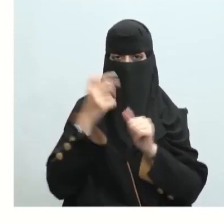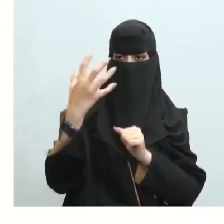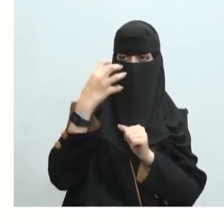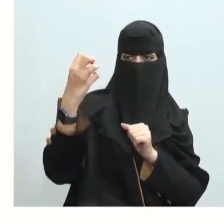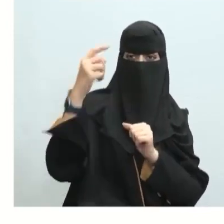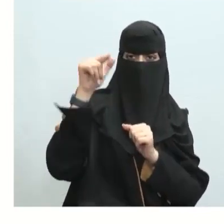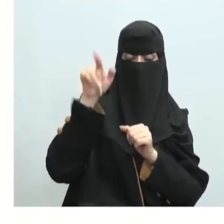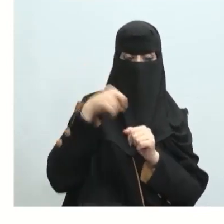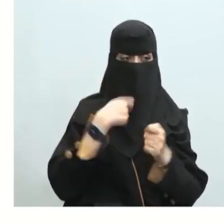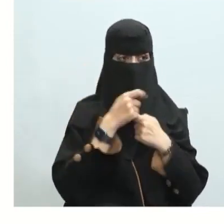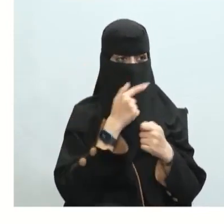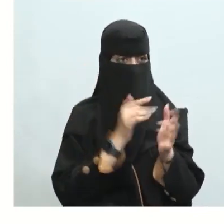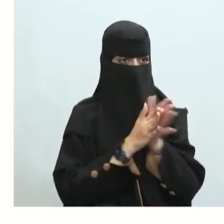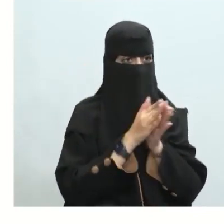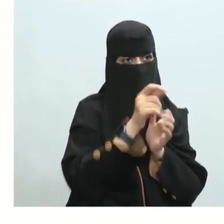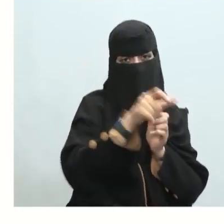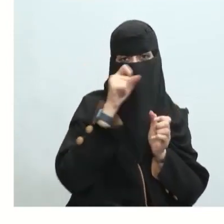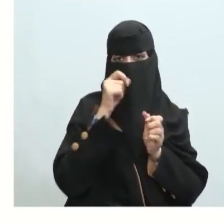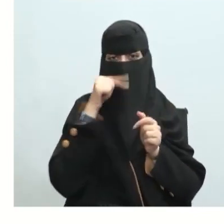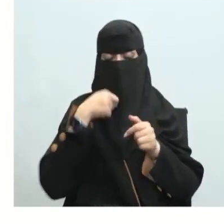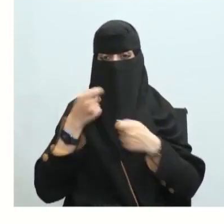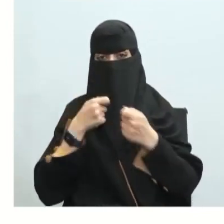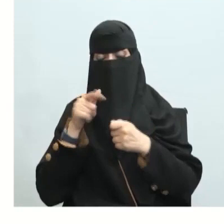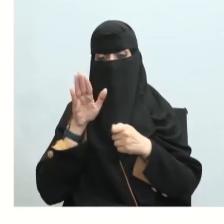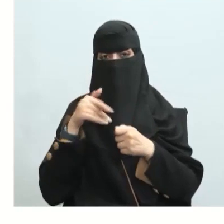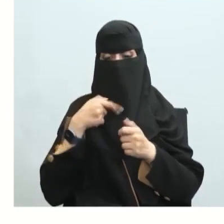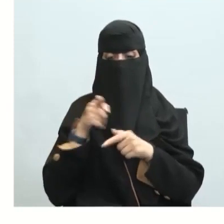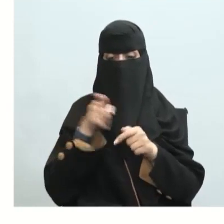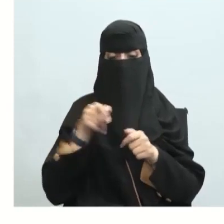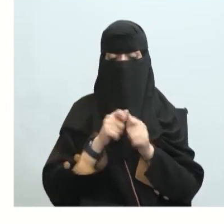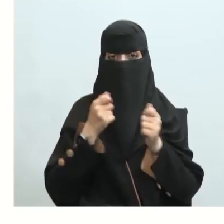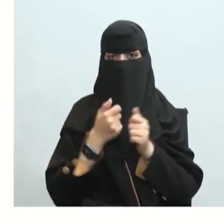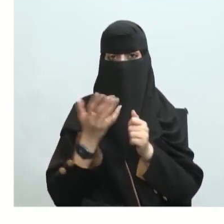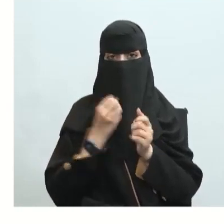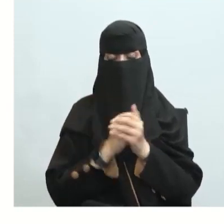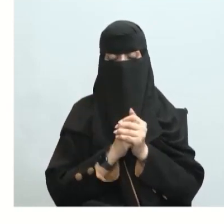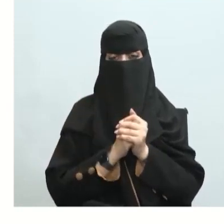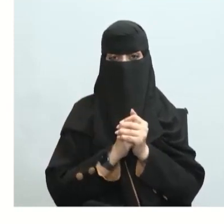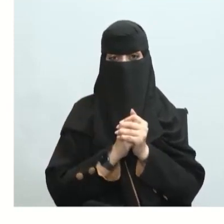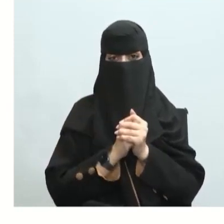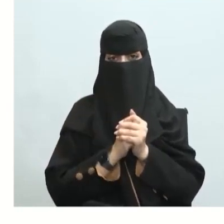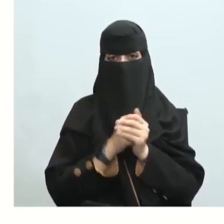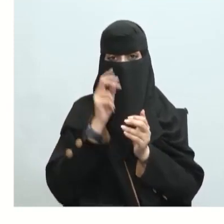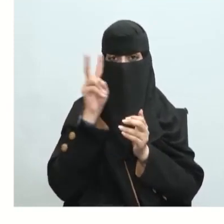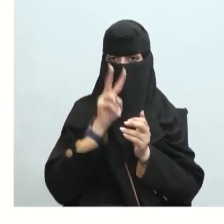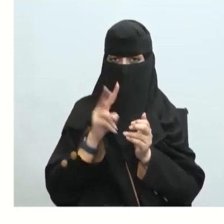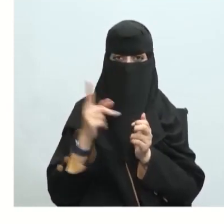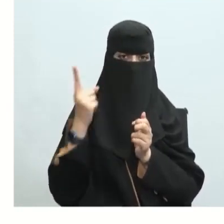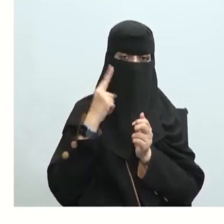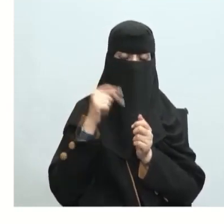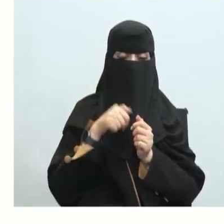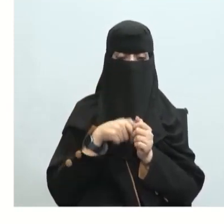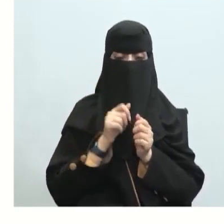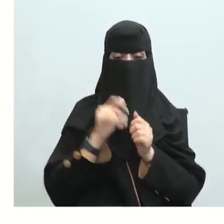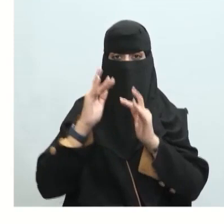ايضا مثلا ان كان انت تسوق لهذه البضاعه كف تجذب القارئ او المستمع هنا